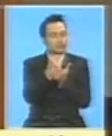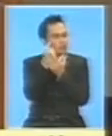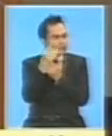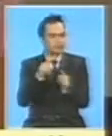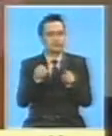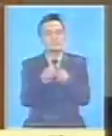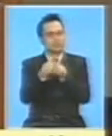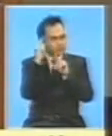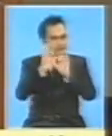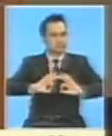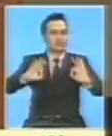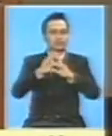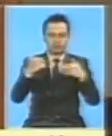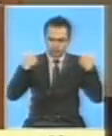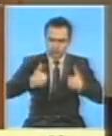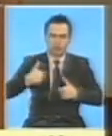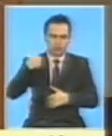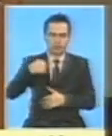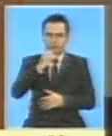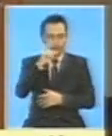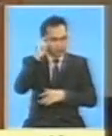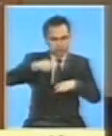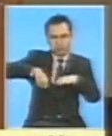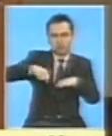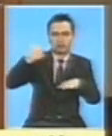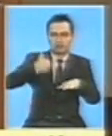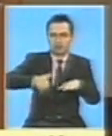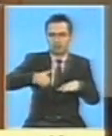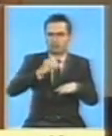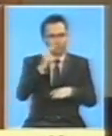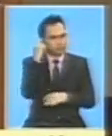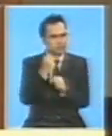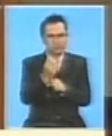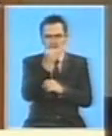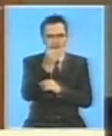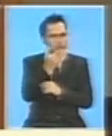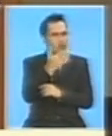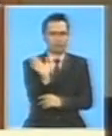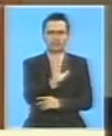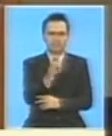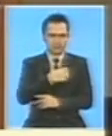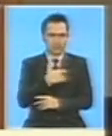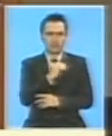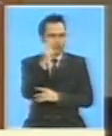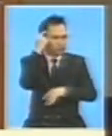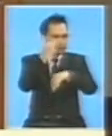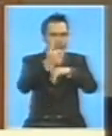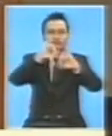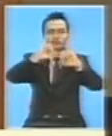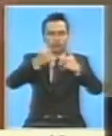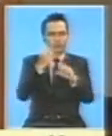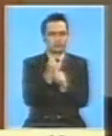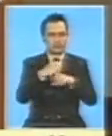บริการขี่มอเตอร์ไซค์รับจ้างอะไรต่างๆแต่ผมคิดว่าถ้าให้เขาขี่มอเตอร์ไซค์รับจ้างตลอดไปเนี่ยผมว่ามันคงไม่ใช่อ่ะคงอยากให้เขาเป็นเจ้าของกิจการบ้างทำอ